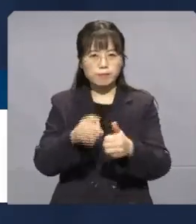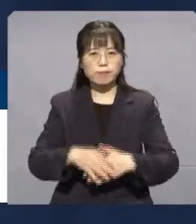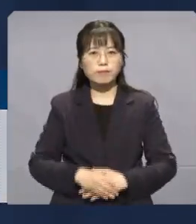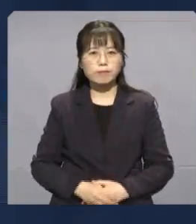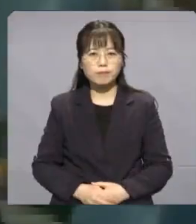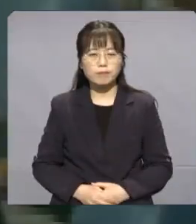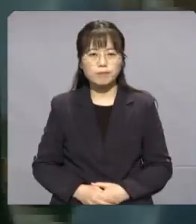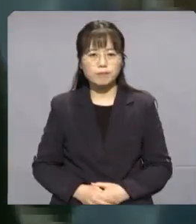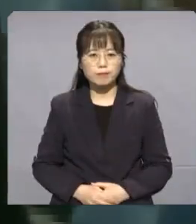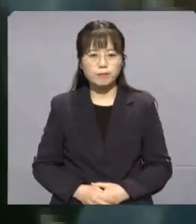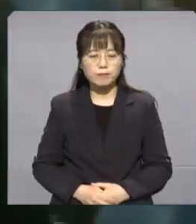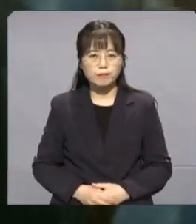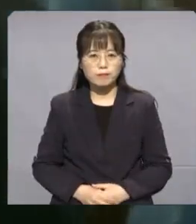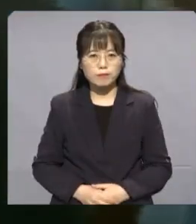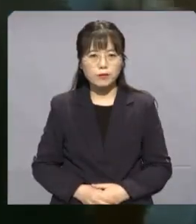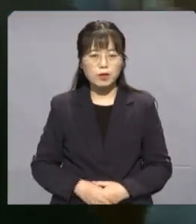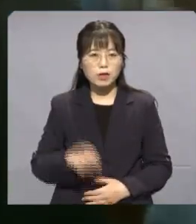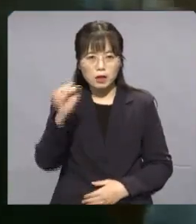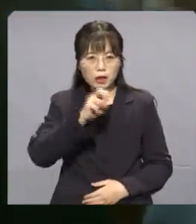지시했습니다